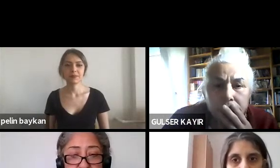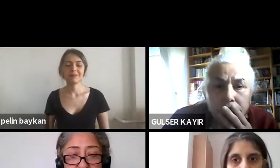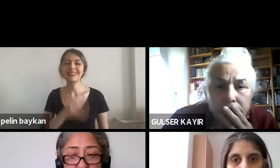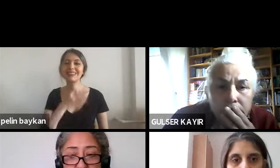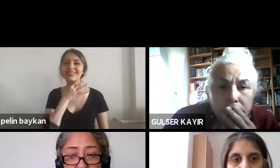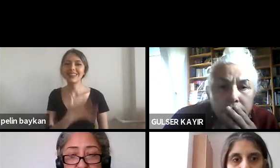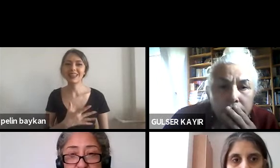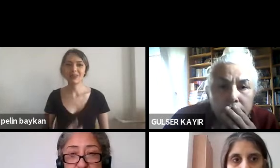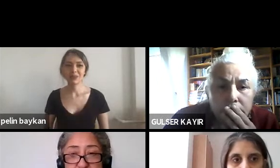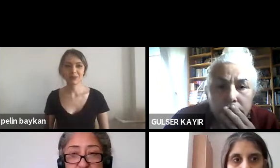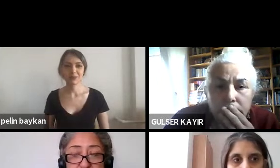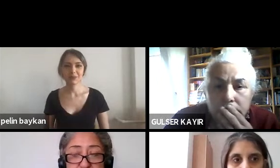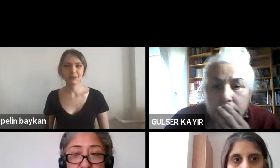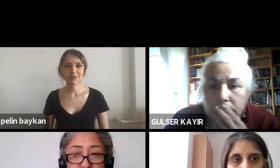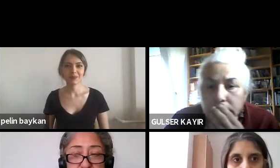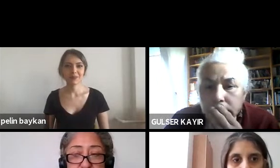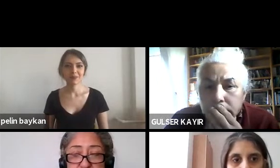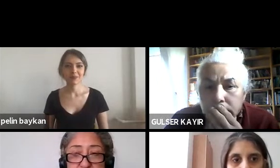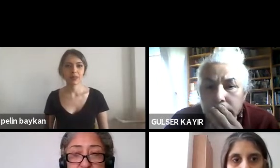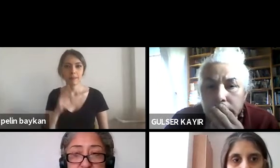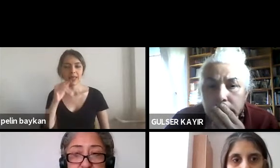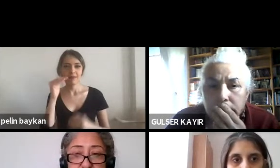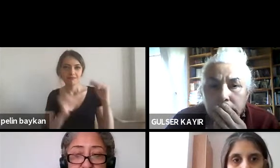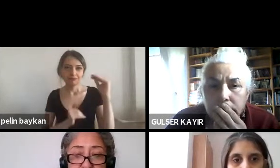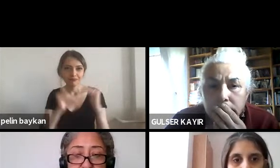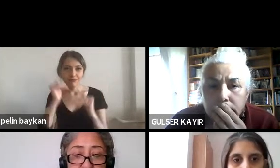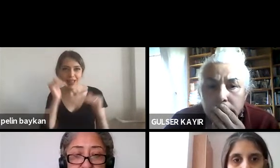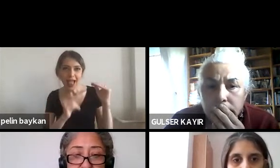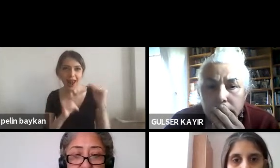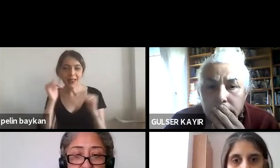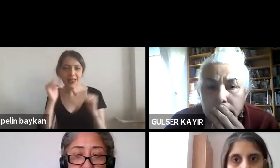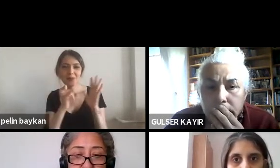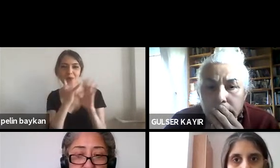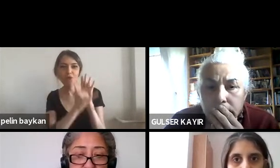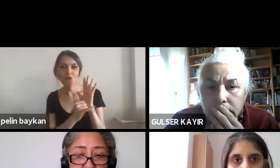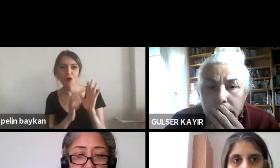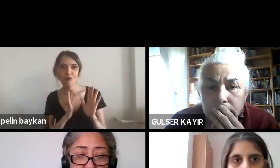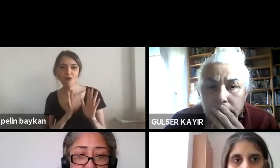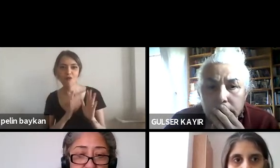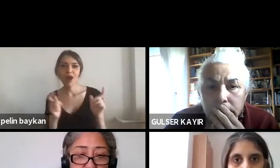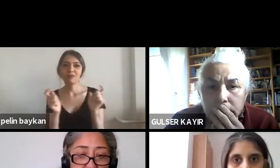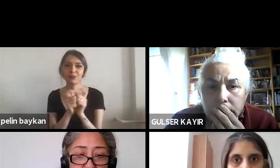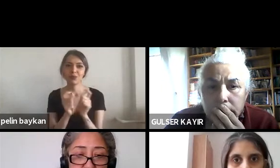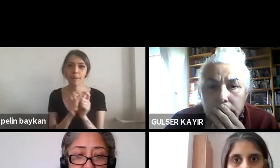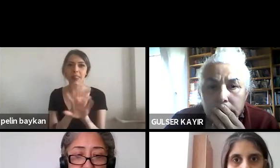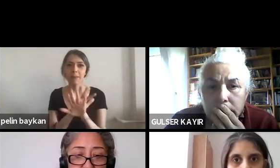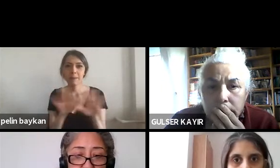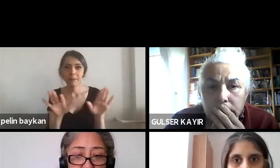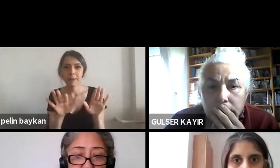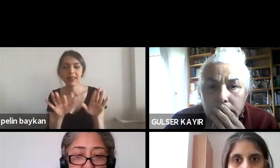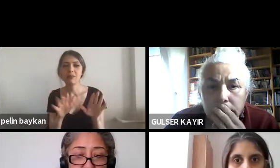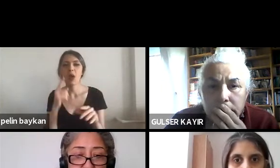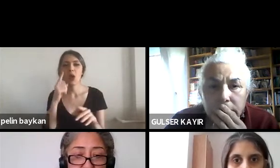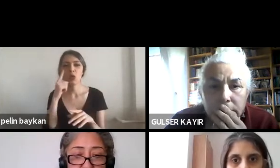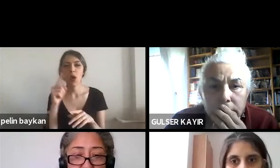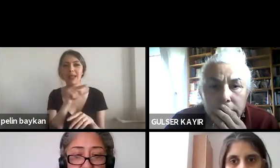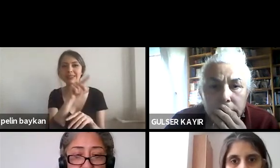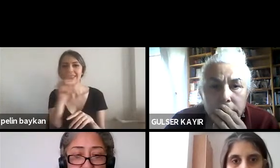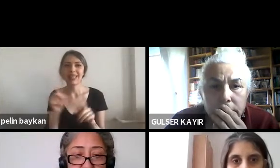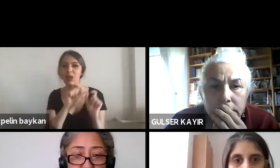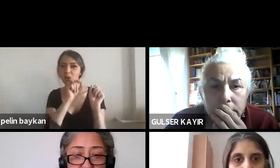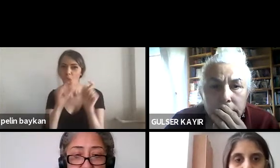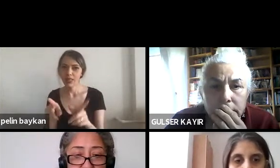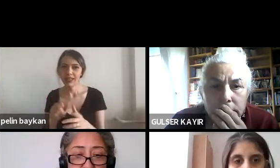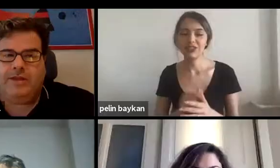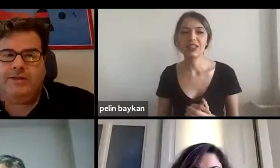Teşekkürler Adem. Aslında bir değerlendirme formumuz olacak. Toplantı bitiminde biz onu